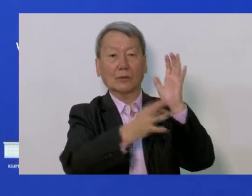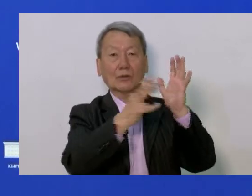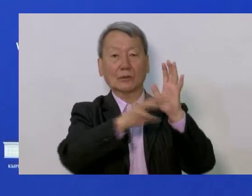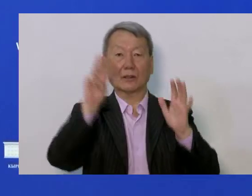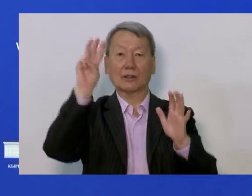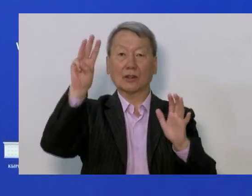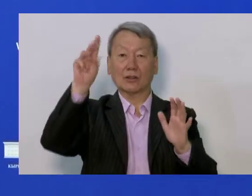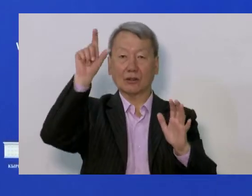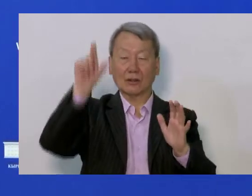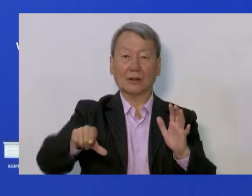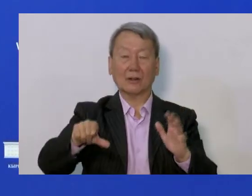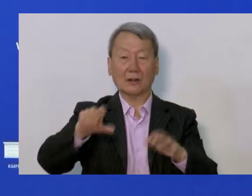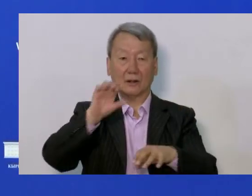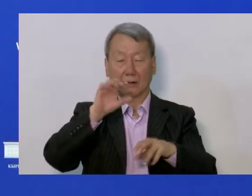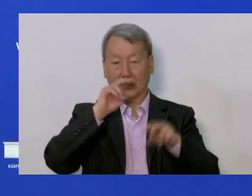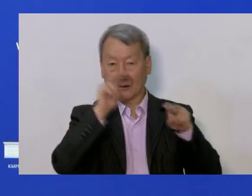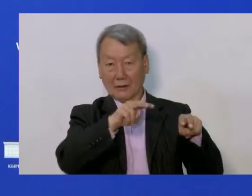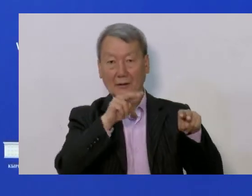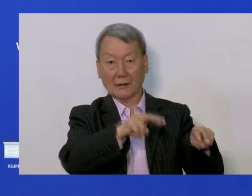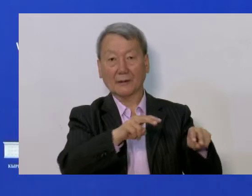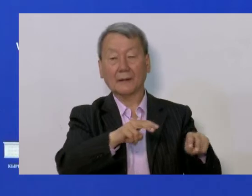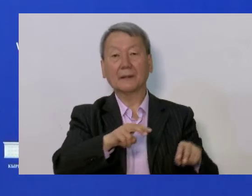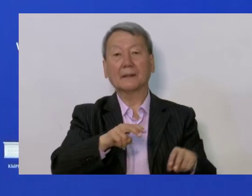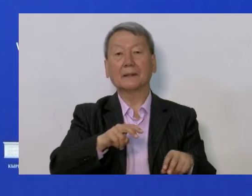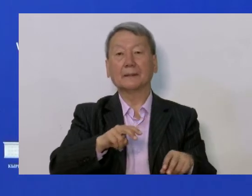1693 человека.